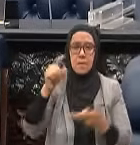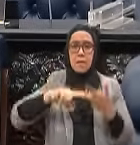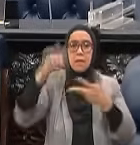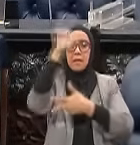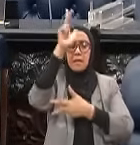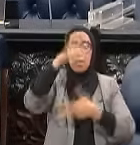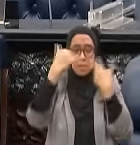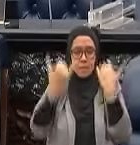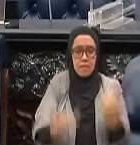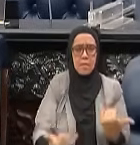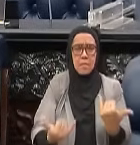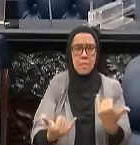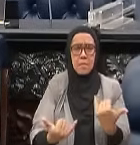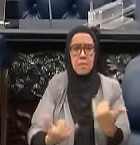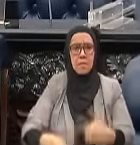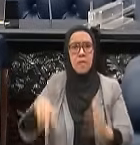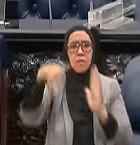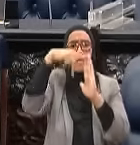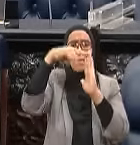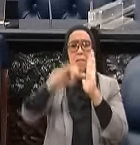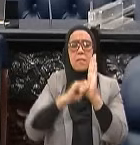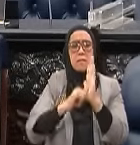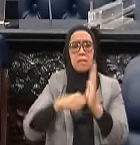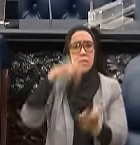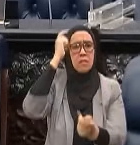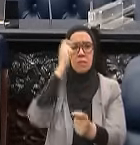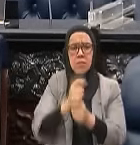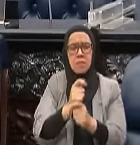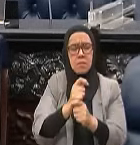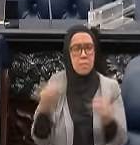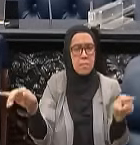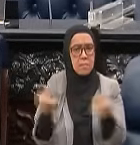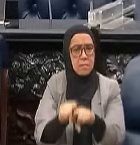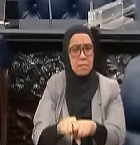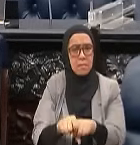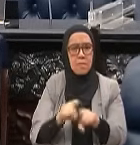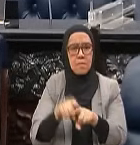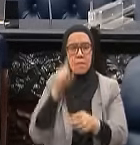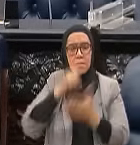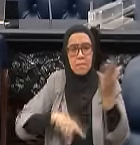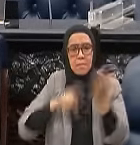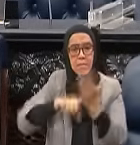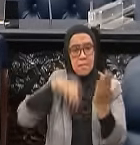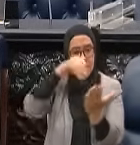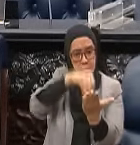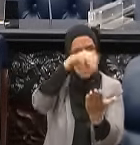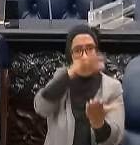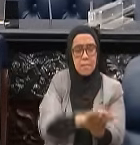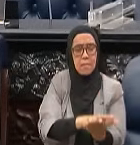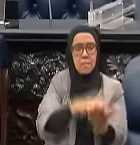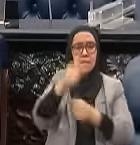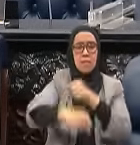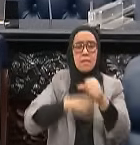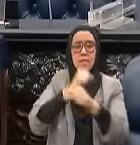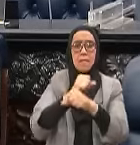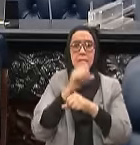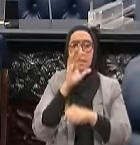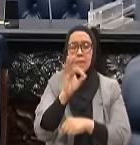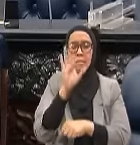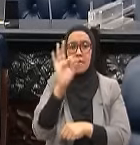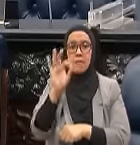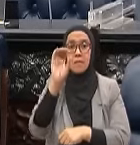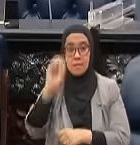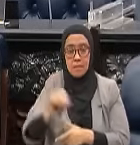masih tetap lo kepada dasar kabur pasca diamalkan sejak tahun 1980 mengecewakan dasar kamu tuh sekarang